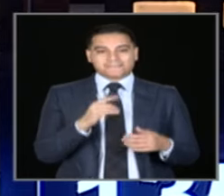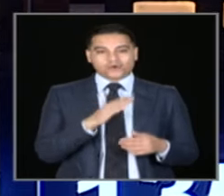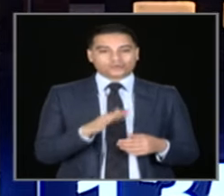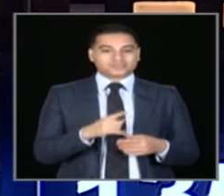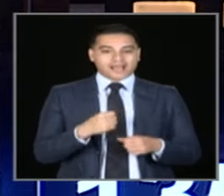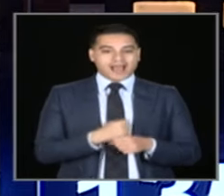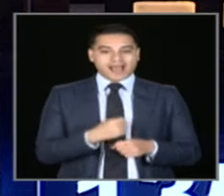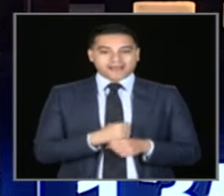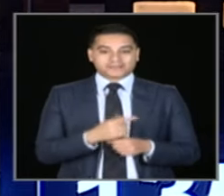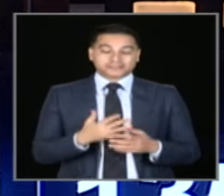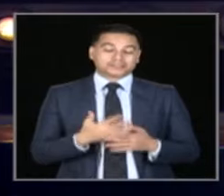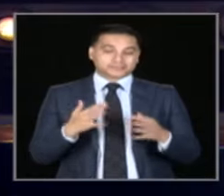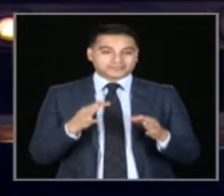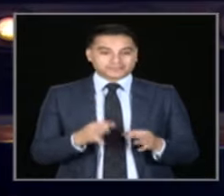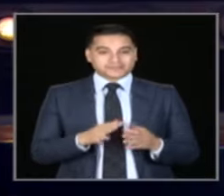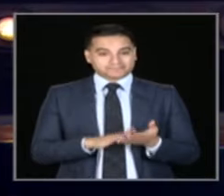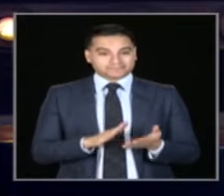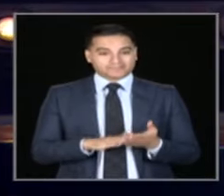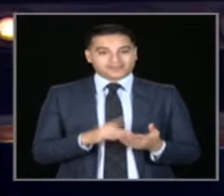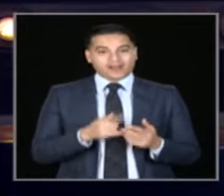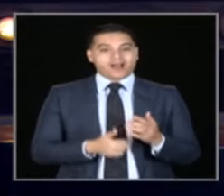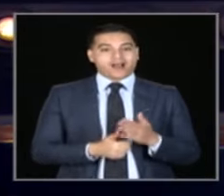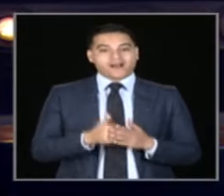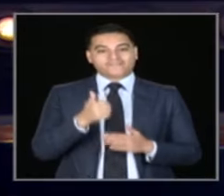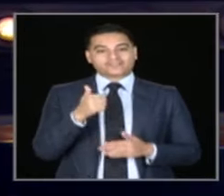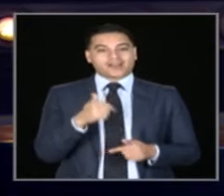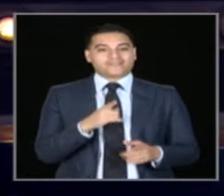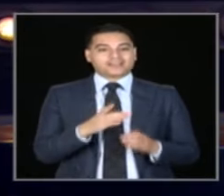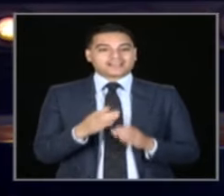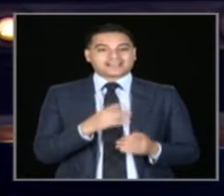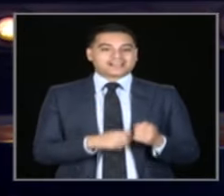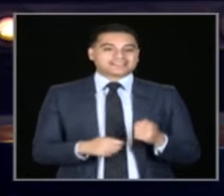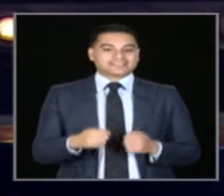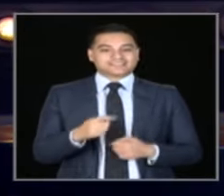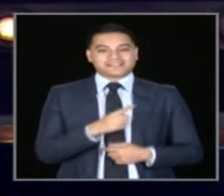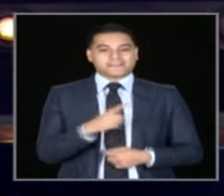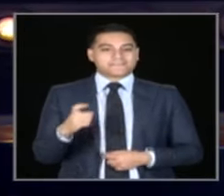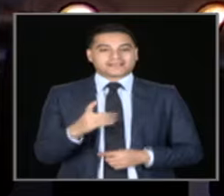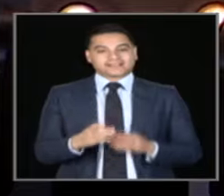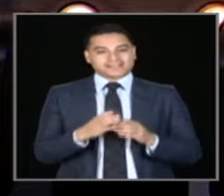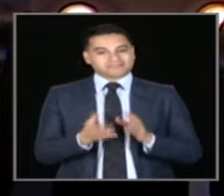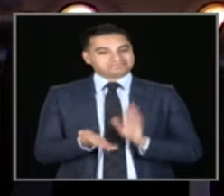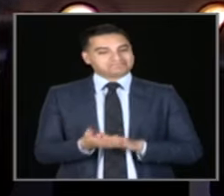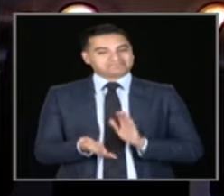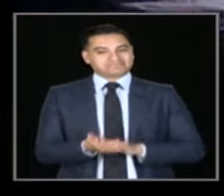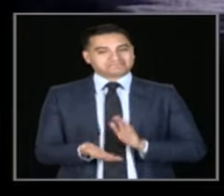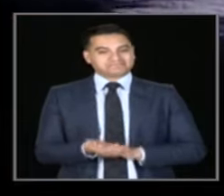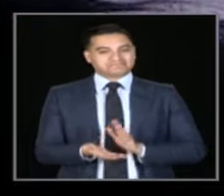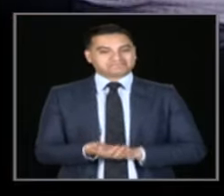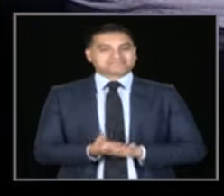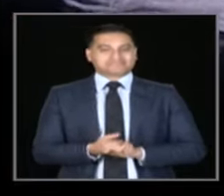ده إنجاز غير عادي، عشان كده أنت أفضل لاعب النهاردة بمئة نقطة.